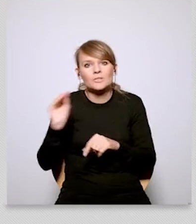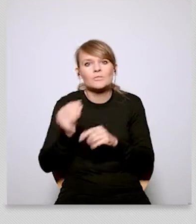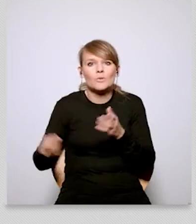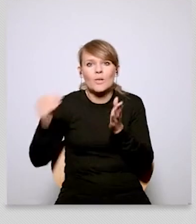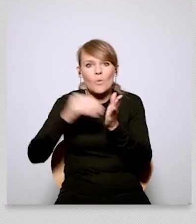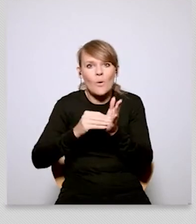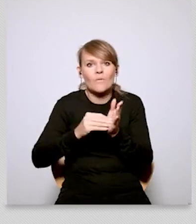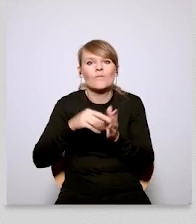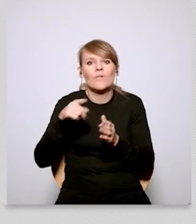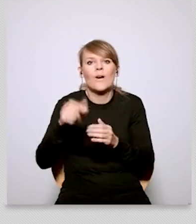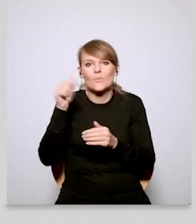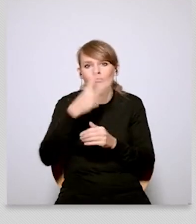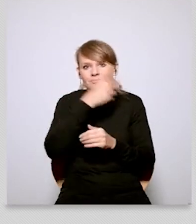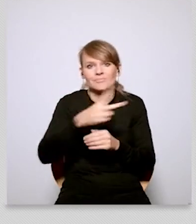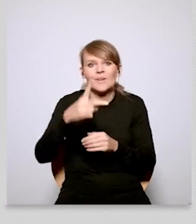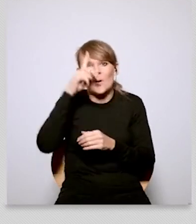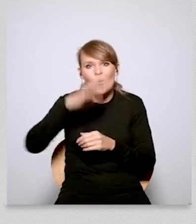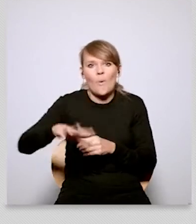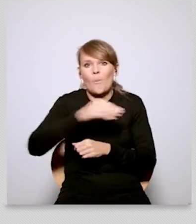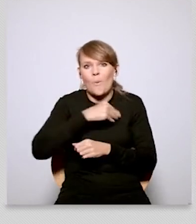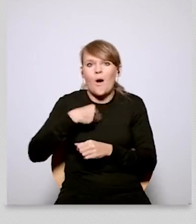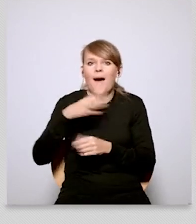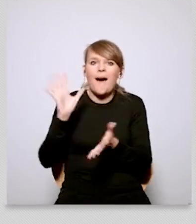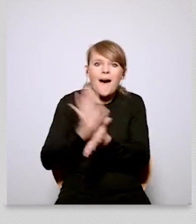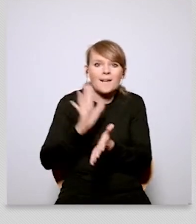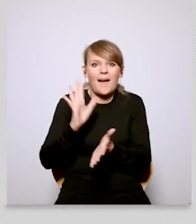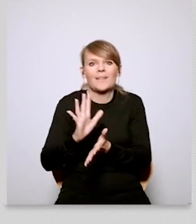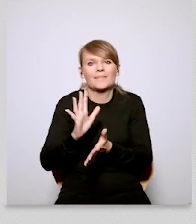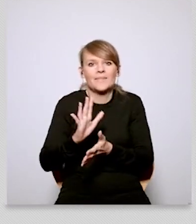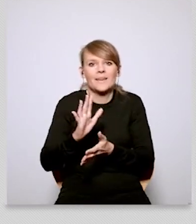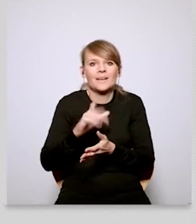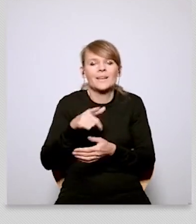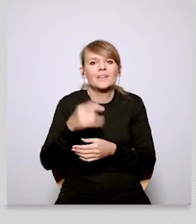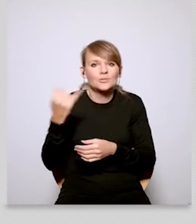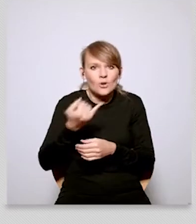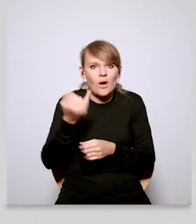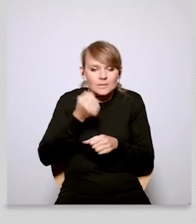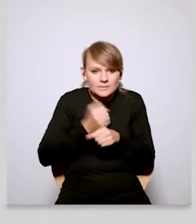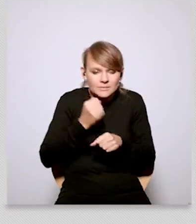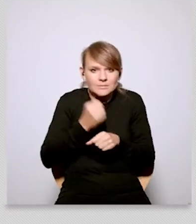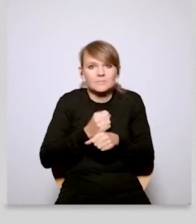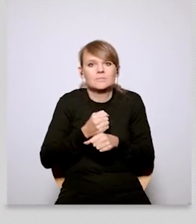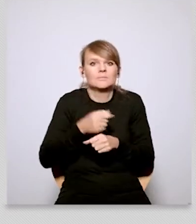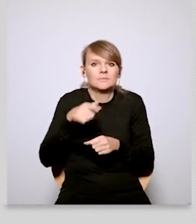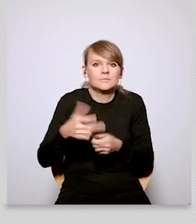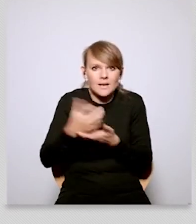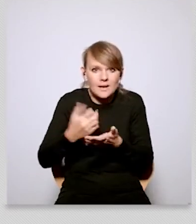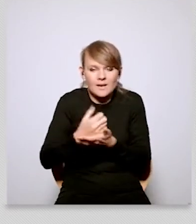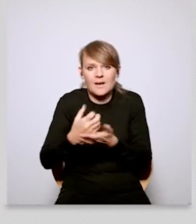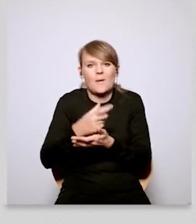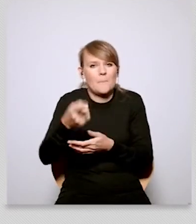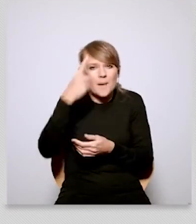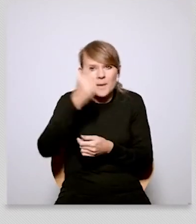ten charakter polskiego spoczeństwa jednak, który jest jednak spoczeństwem ciągle się dorabiającym, mimo wszystko, który jednak pamięta jeszcze kryzysy